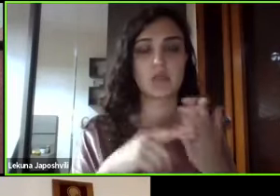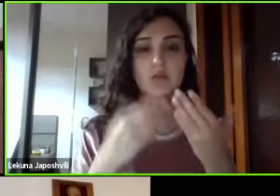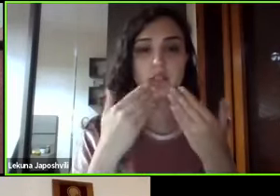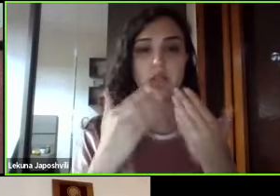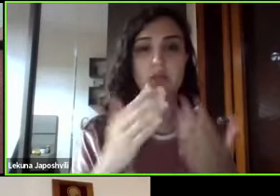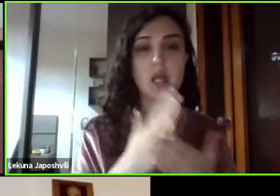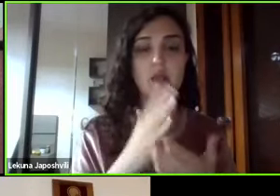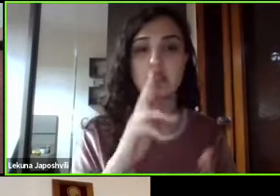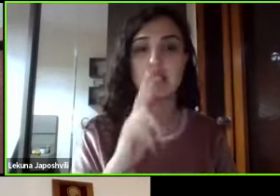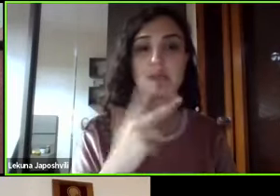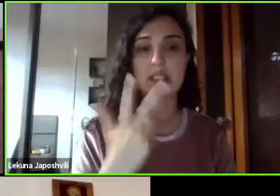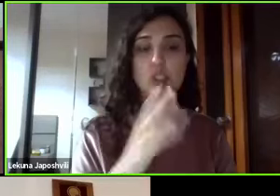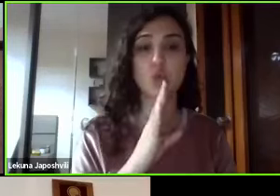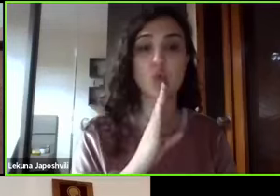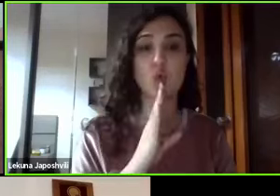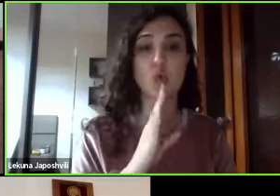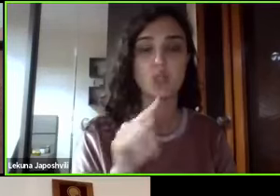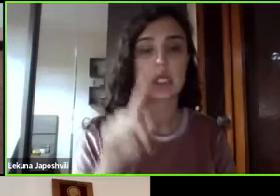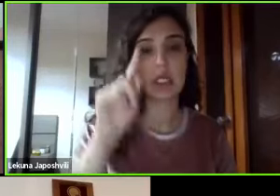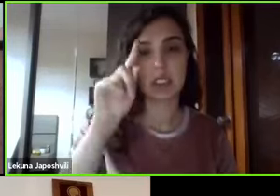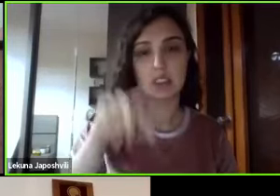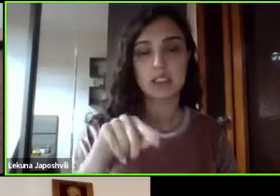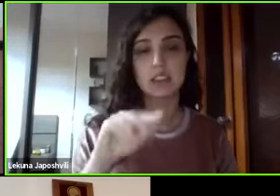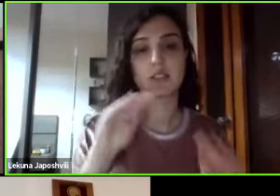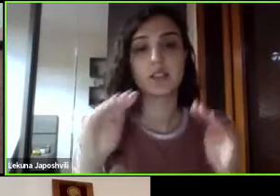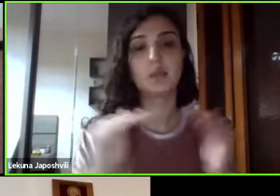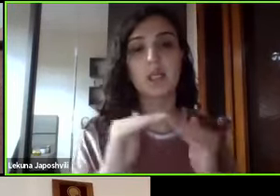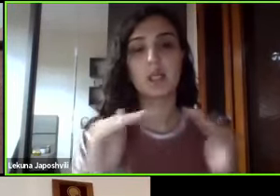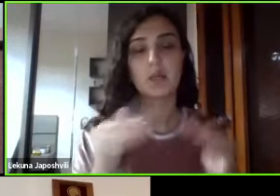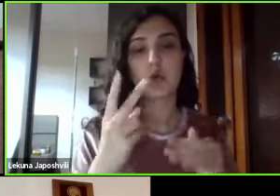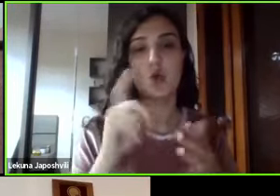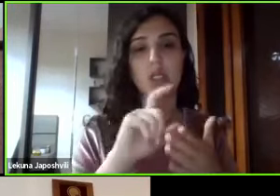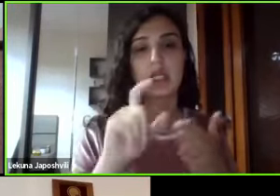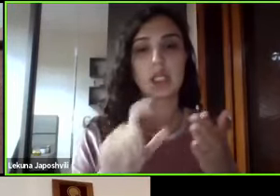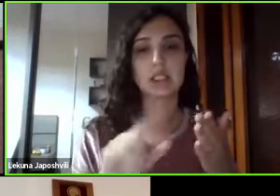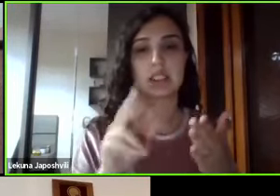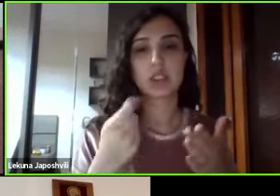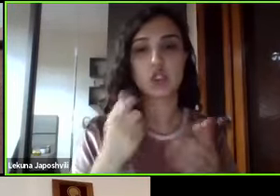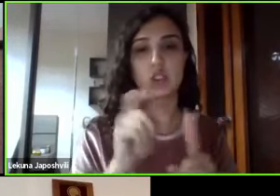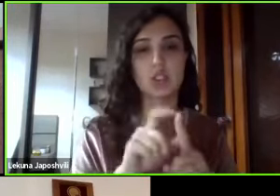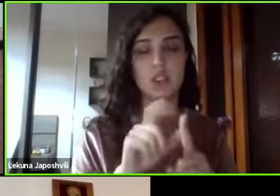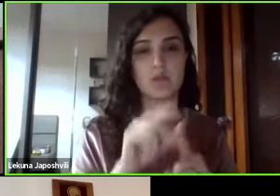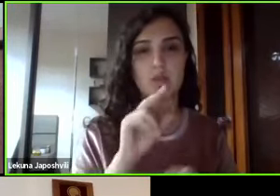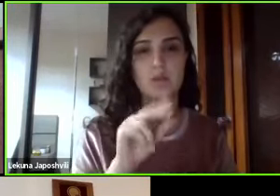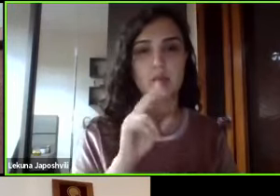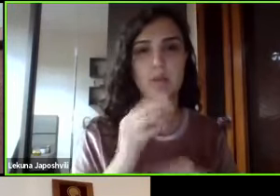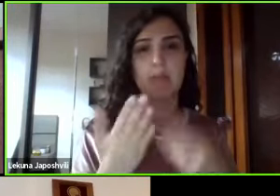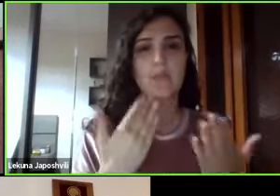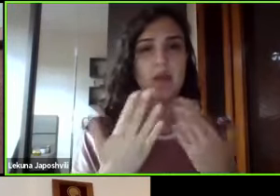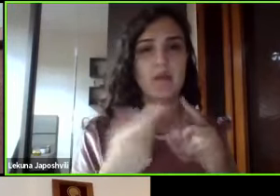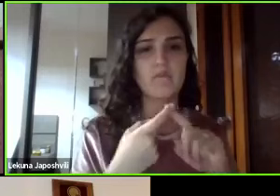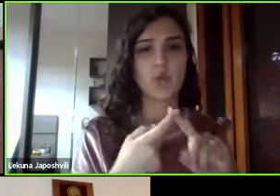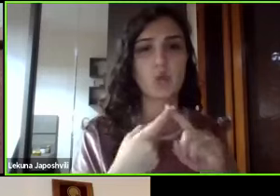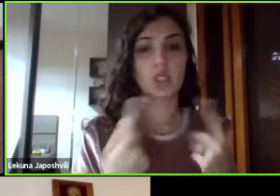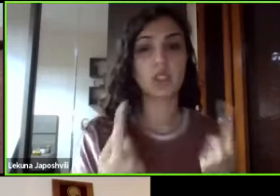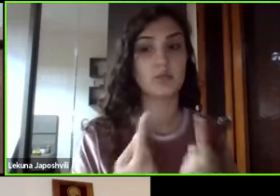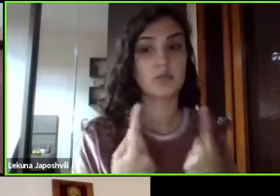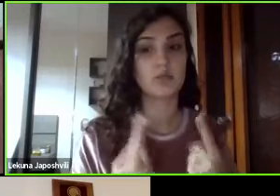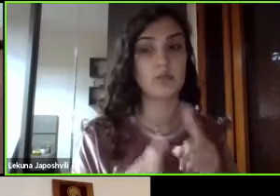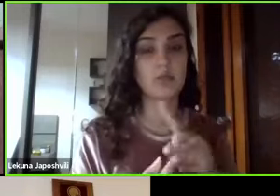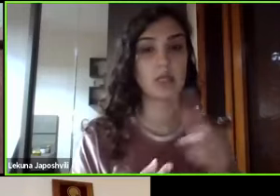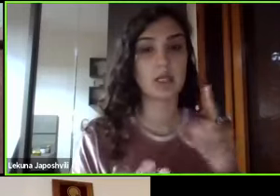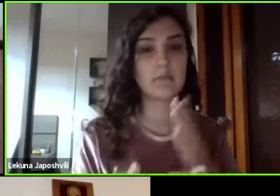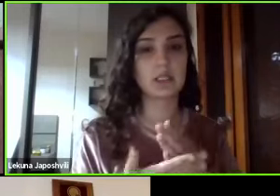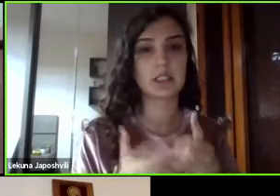მყავს 3 წლის გოგონა, რომელმაც იცის სიმღერები, ორი ლექსი და ცოტა სიტყვები. გვეკონტაქტება ჩვეულებრივად, მაგრამ არის